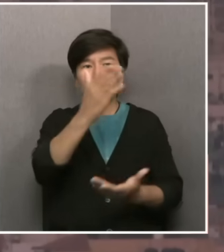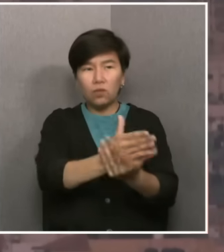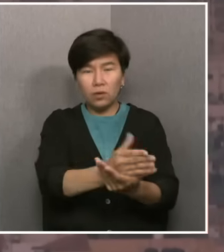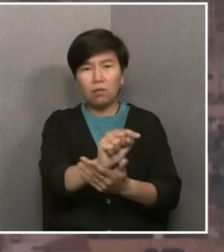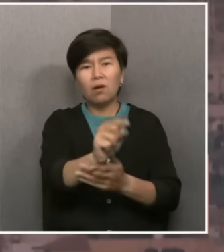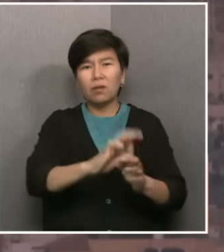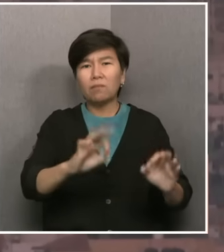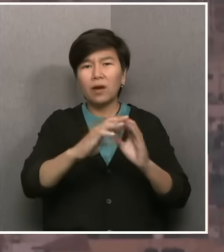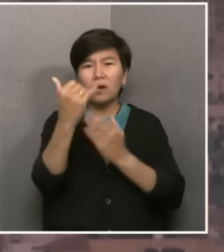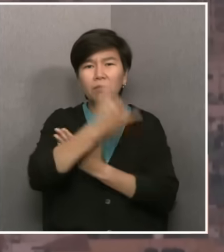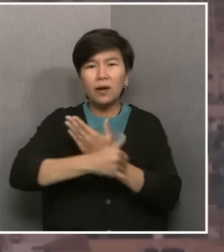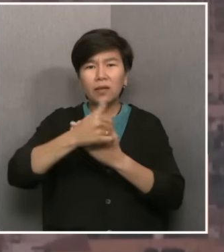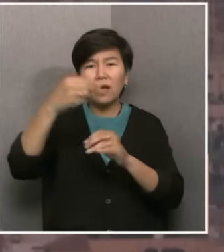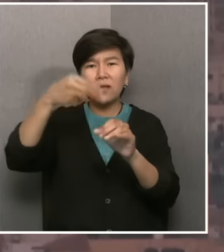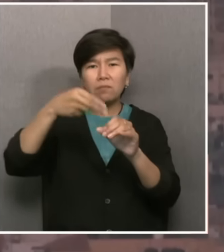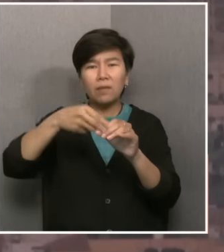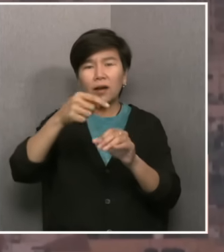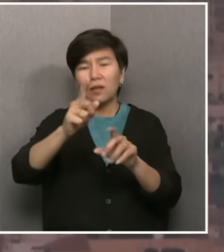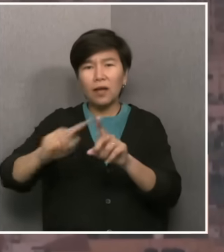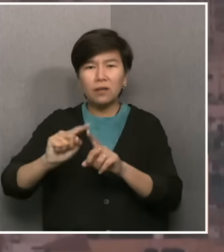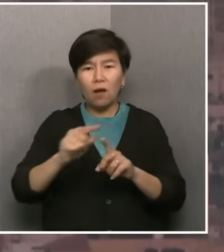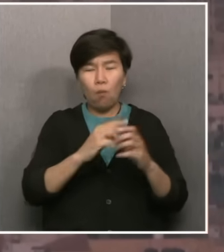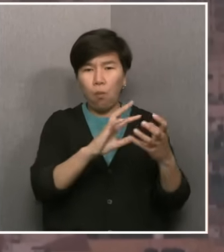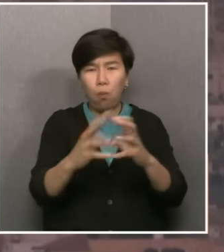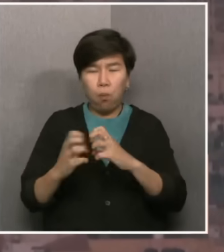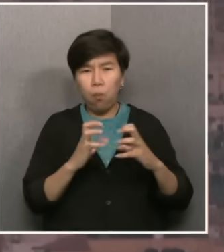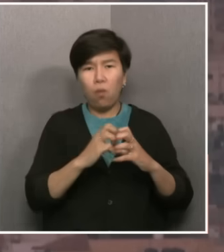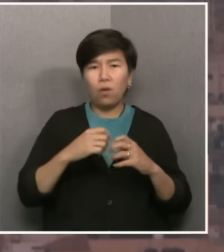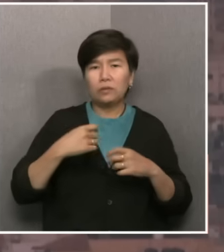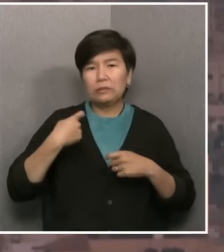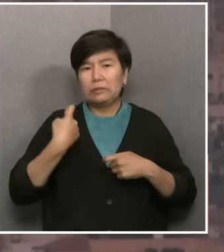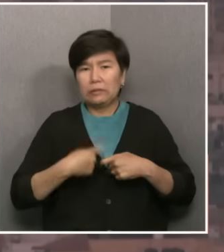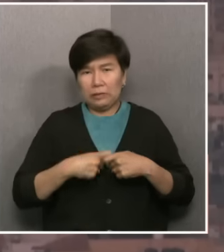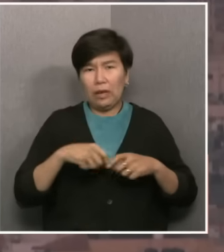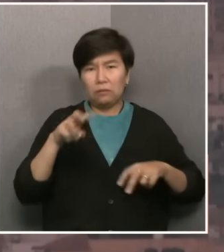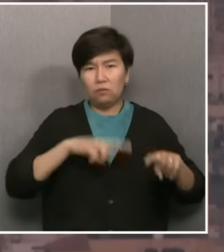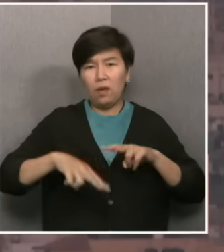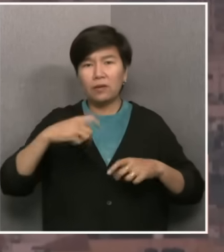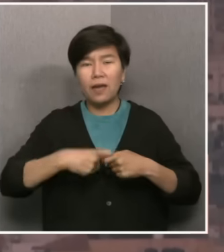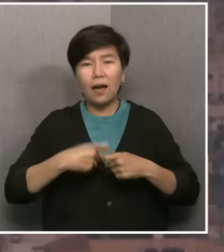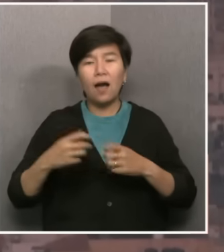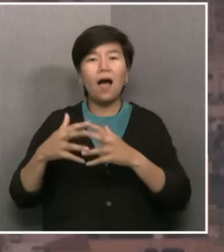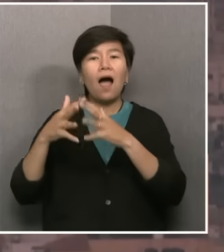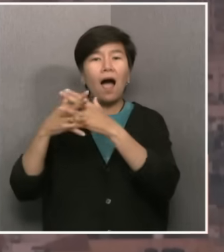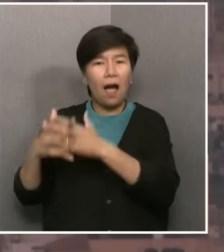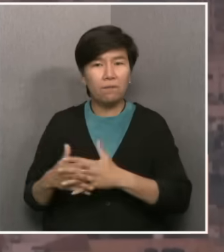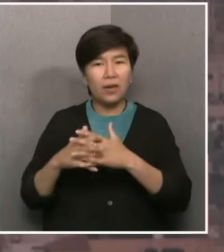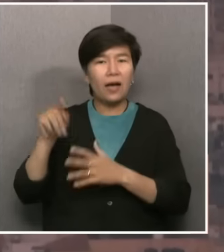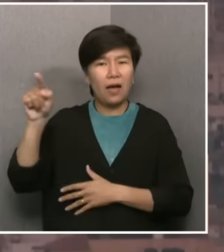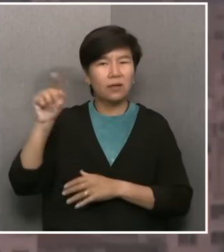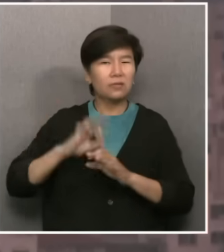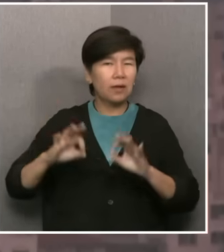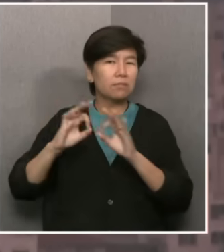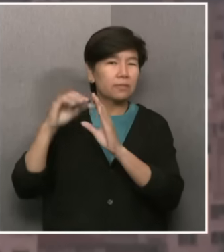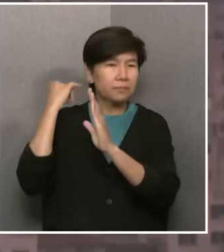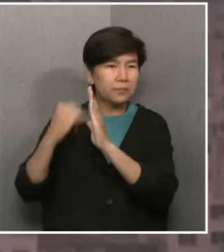ตะวันออกกลางเกิดความวุ่นวายจนไม่สามารถควบคุมได้พร้อมระบุว่าสหรัฐมีส่วนที่จะต้องถูกกล่าวโทษด้วย